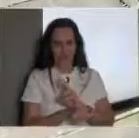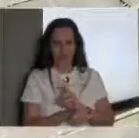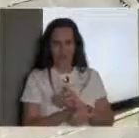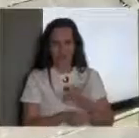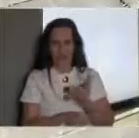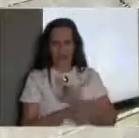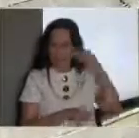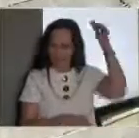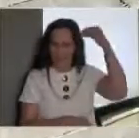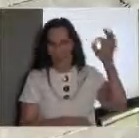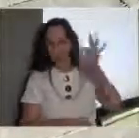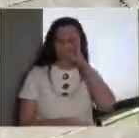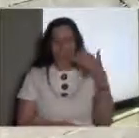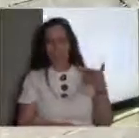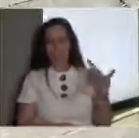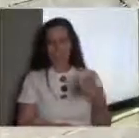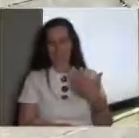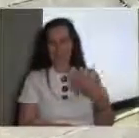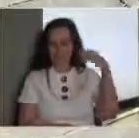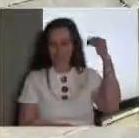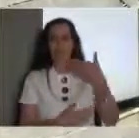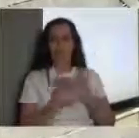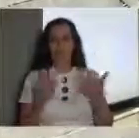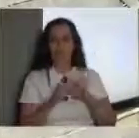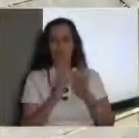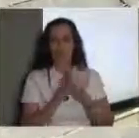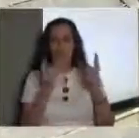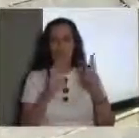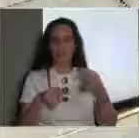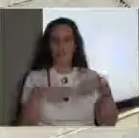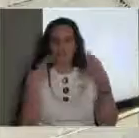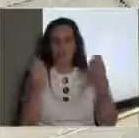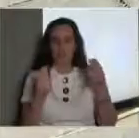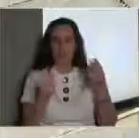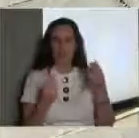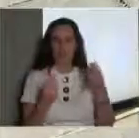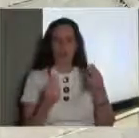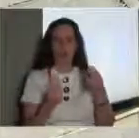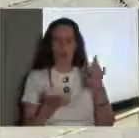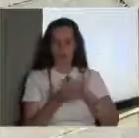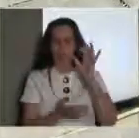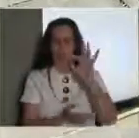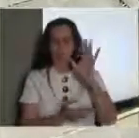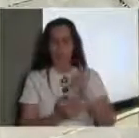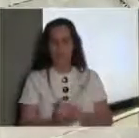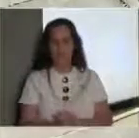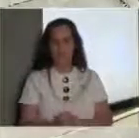בשקר הפלסטיזי. אין פלסטינים, אין כלום. כל אחד שיחזור לחור שממנו